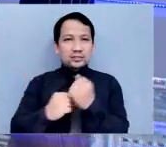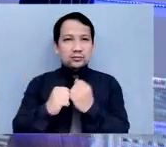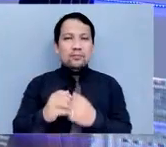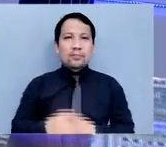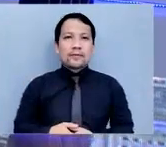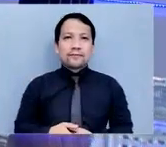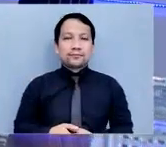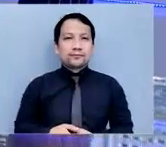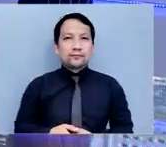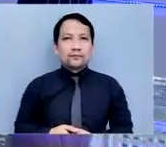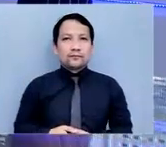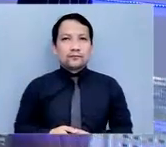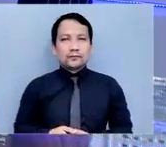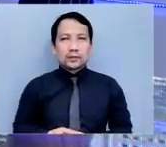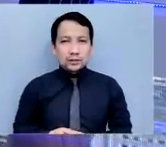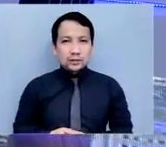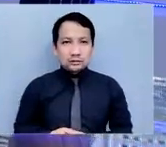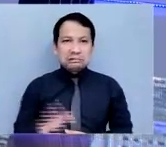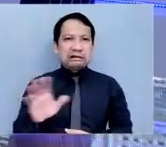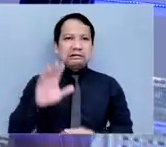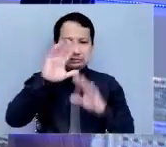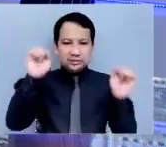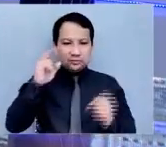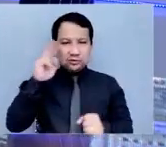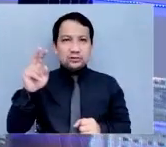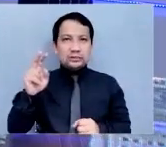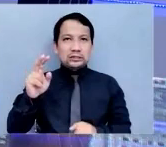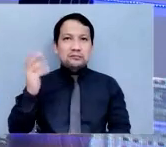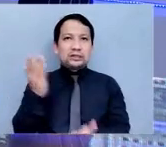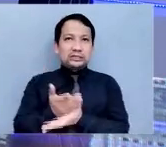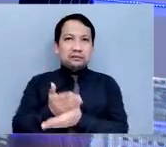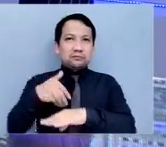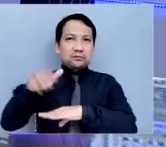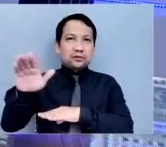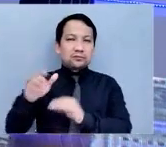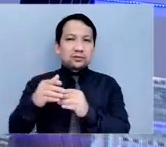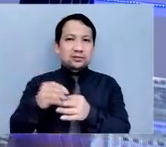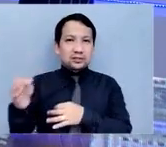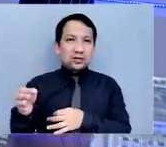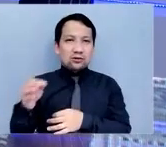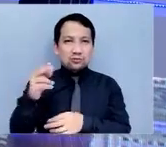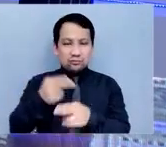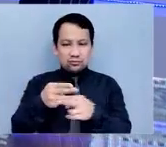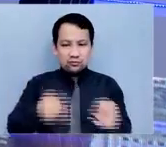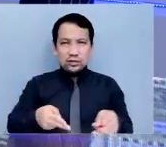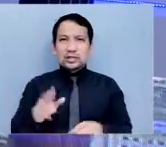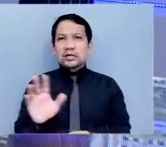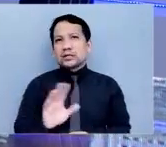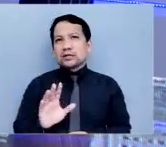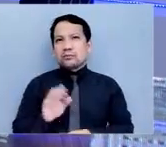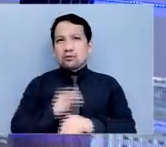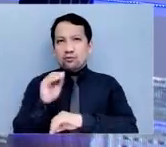Ayaw ni Pangulong Bongbong Marcos na magpatupad ng deployment ban sa Kuwait. Anya, hindi tayo dapat